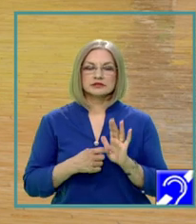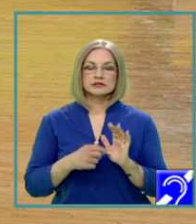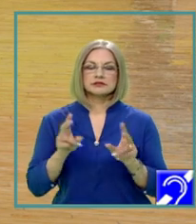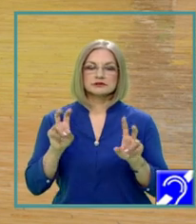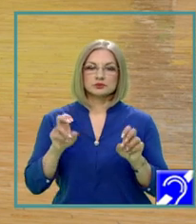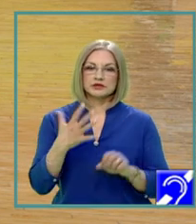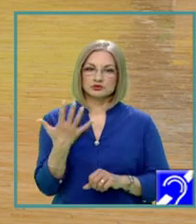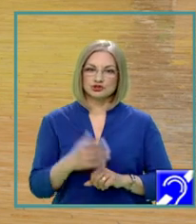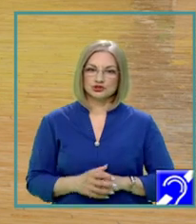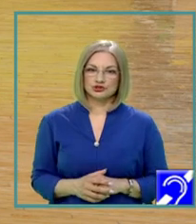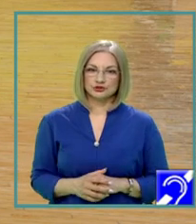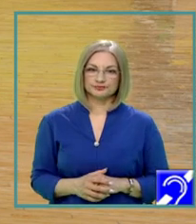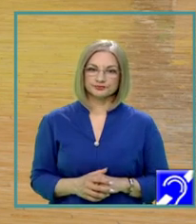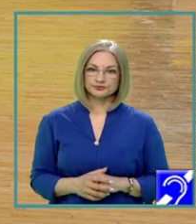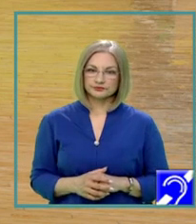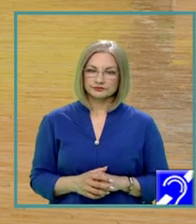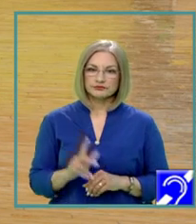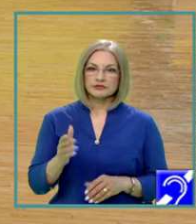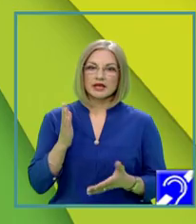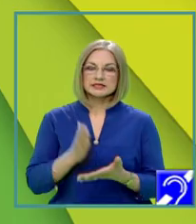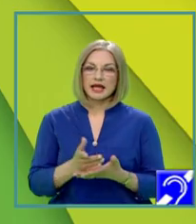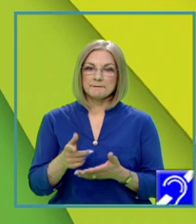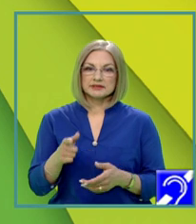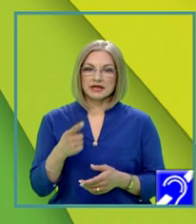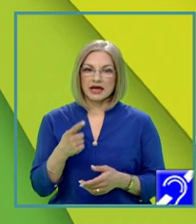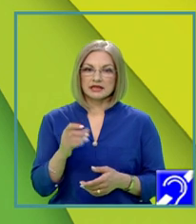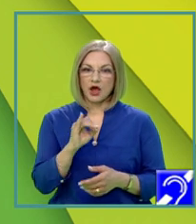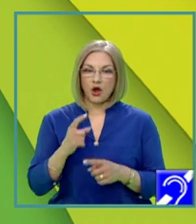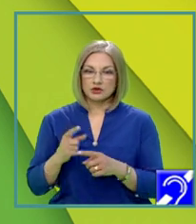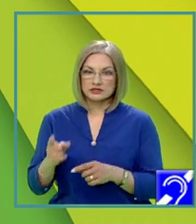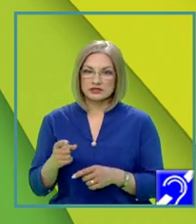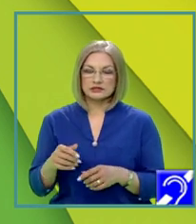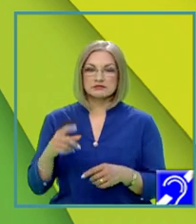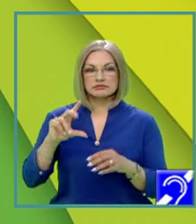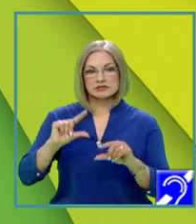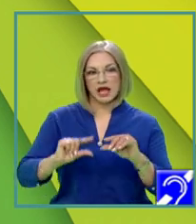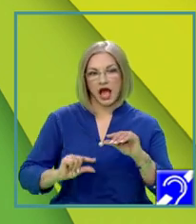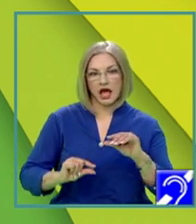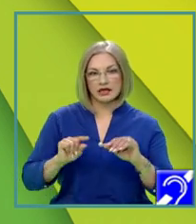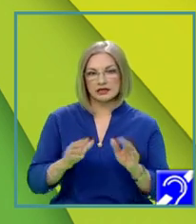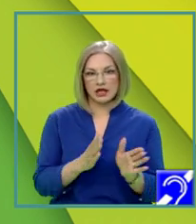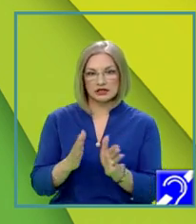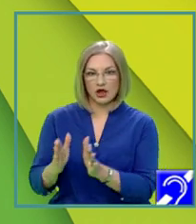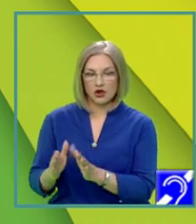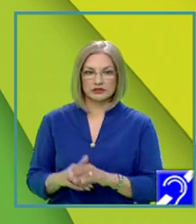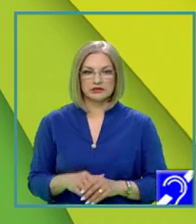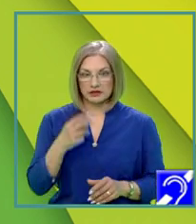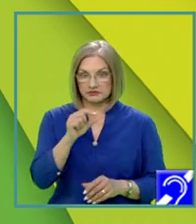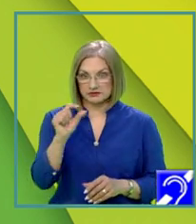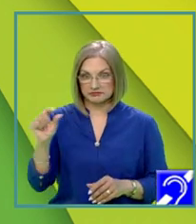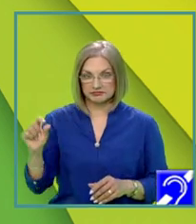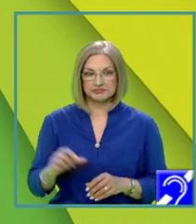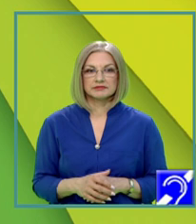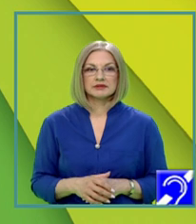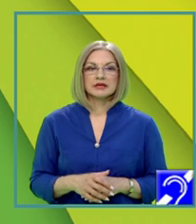stabilitatea un noroc să scadă în ordinea precizată de la geox.it de azot la monoxidul de azot avem De notat relația de ordine dintre